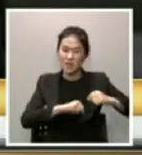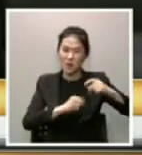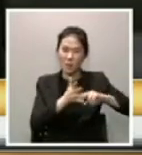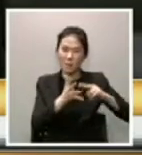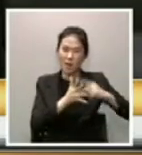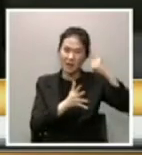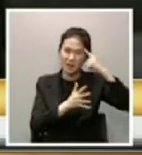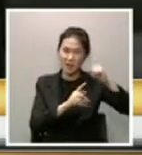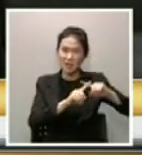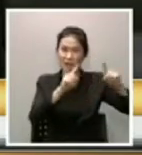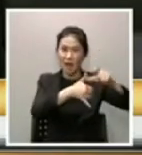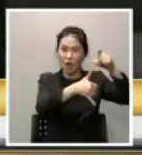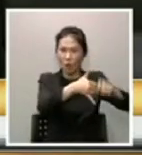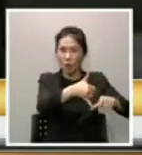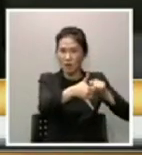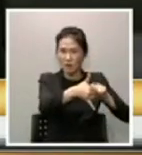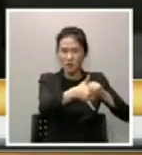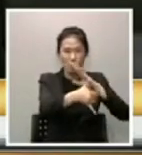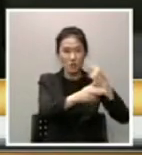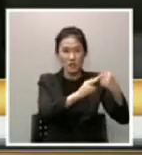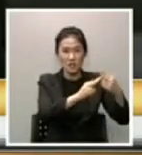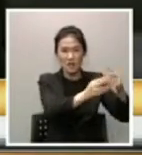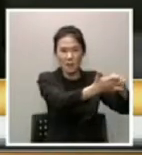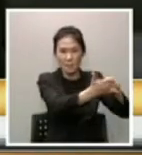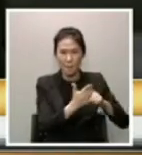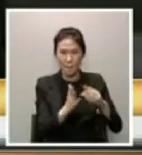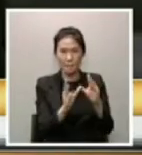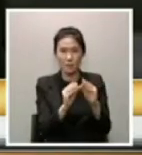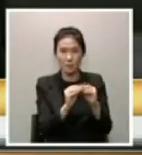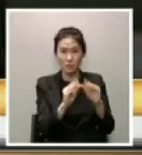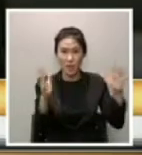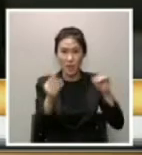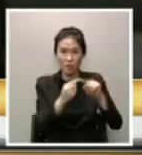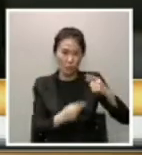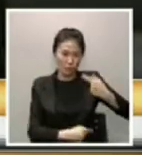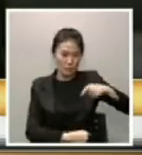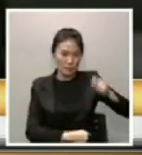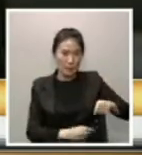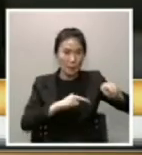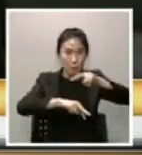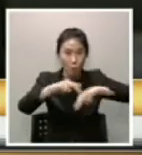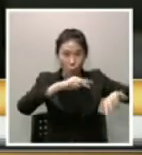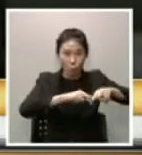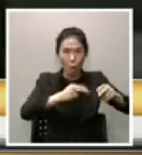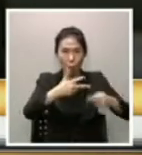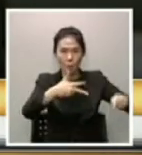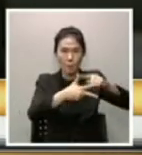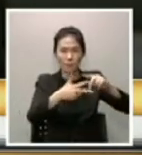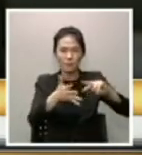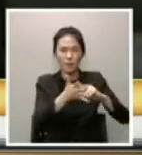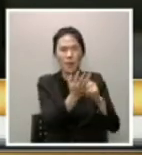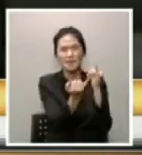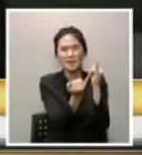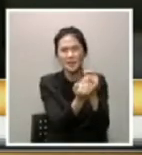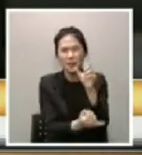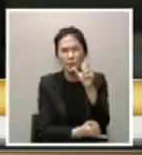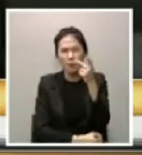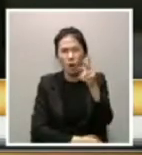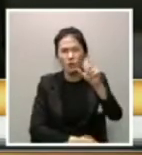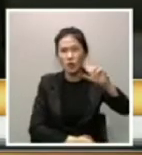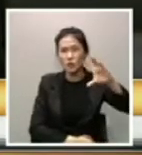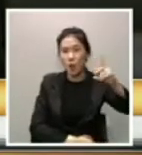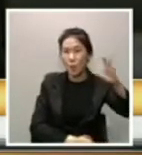อบบุคคลที่ถูกเสนอชื่อโดยที่ประชุมใหญ่ศาลปกครองสูงสุดที่ไม่ได้ยึดโยงกับคสช.